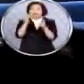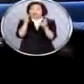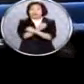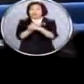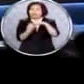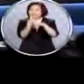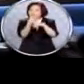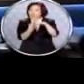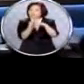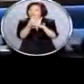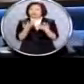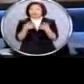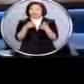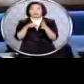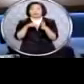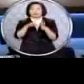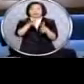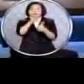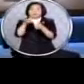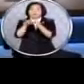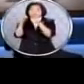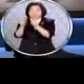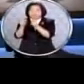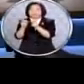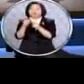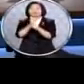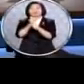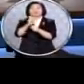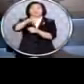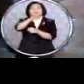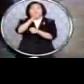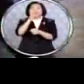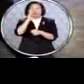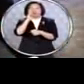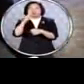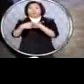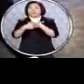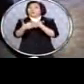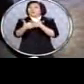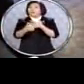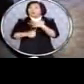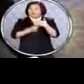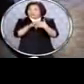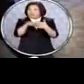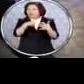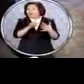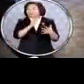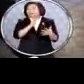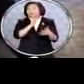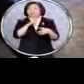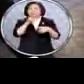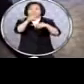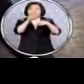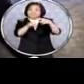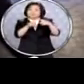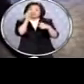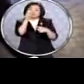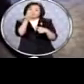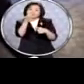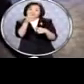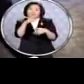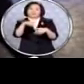用短期的雇工美化，那么迄今还高达4.3%，平均薪资回到13年前的